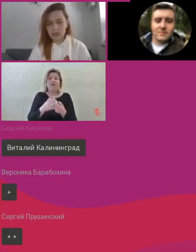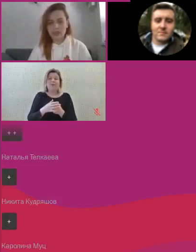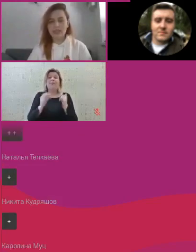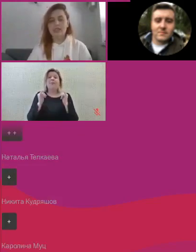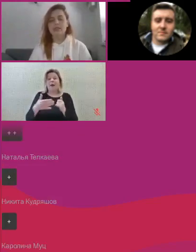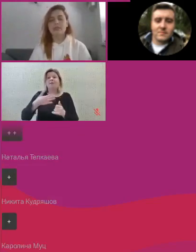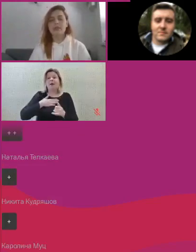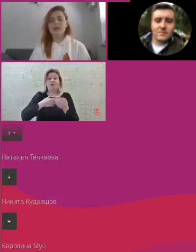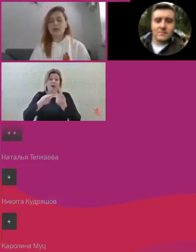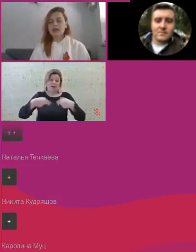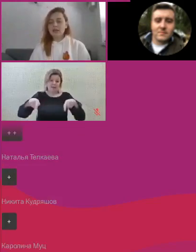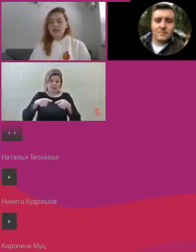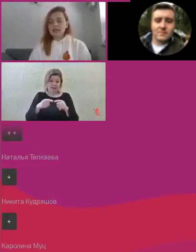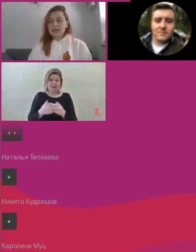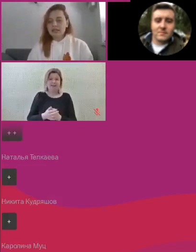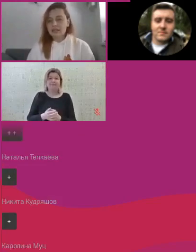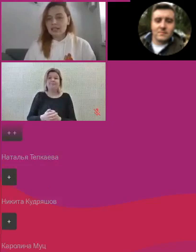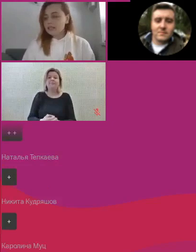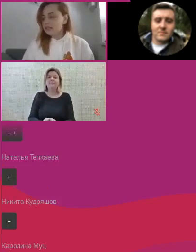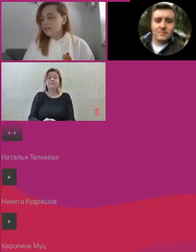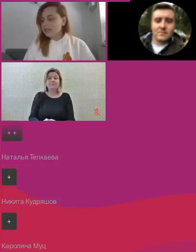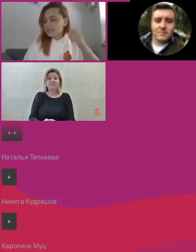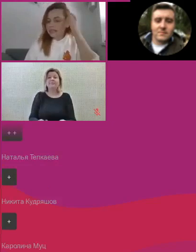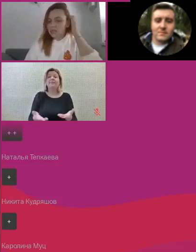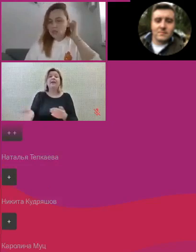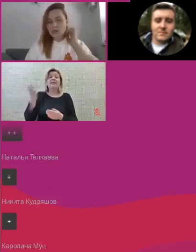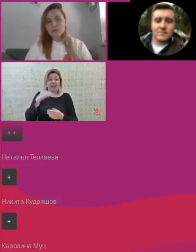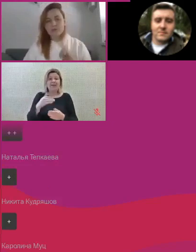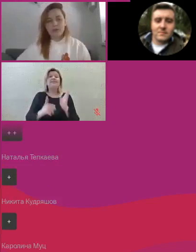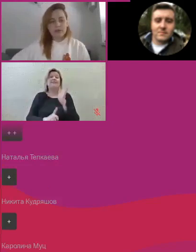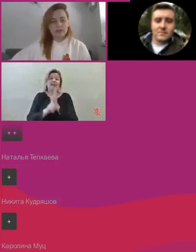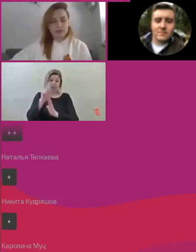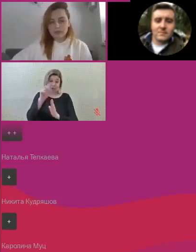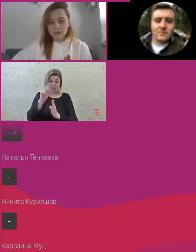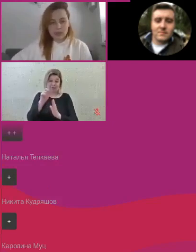для нашей организации. Итак, давайте начнем.